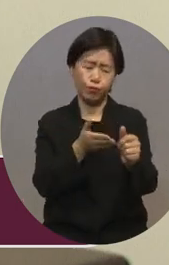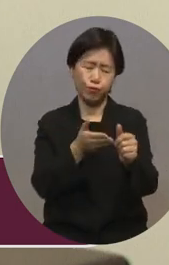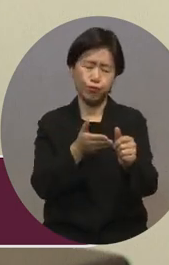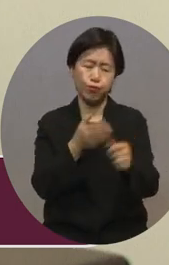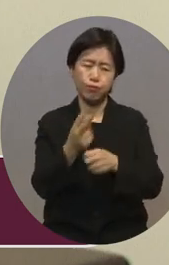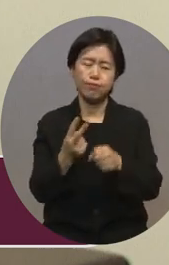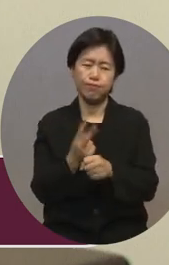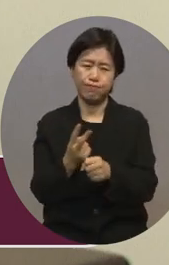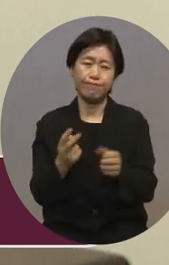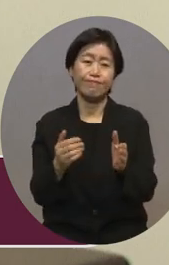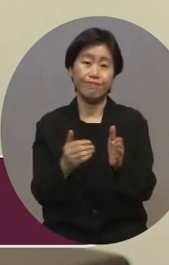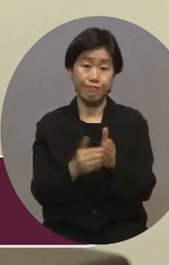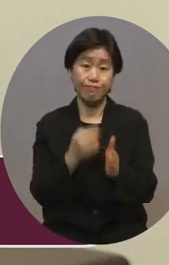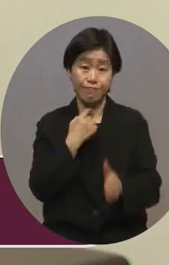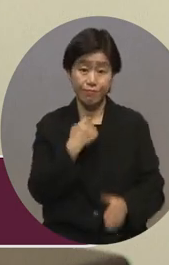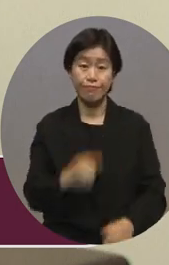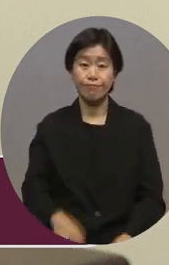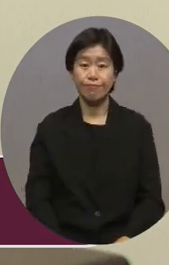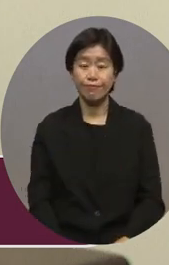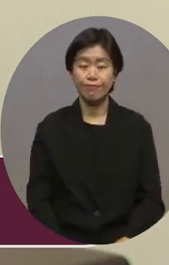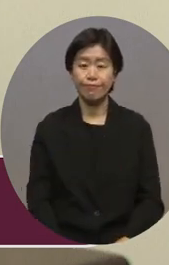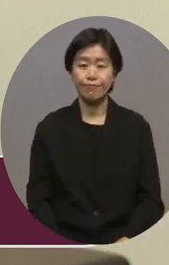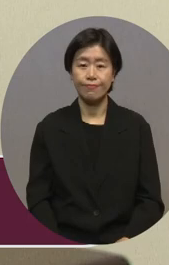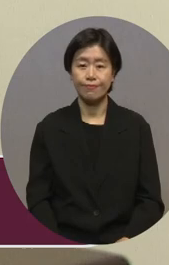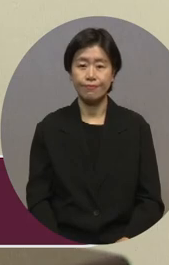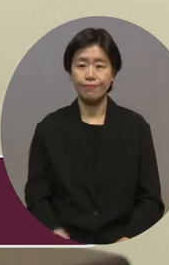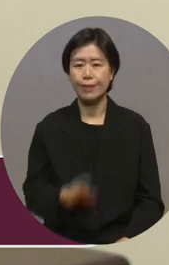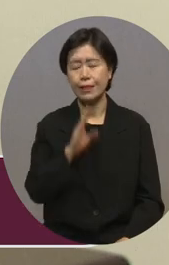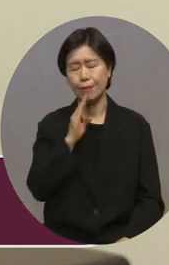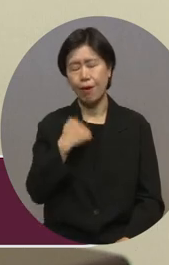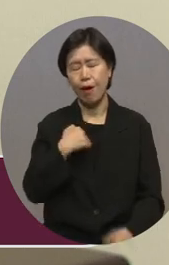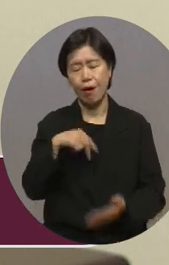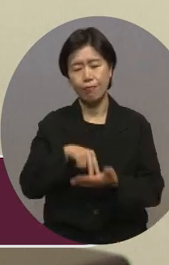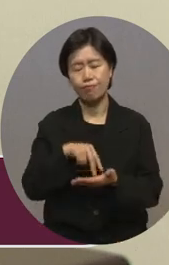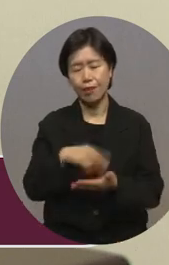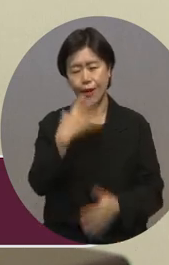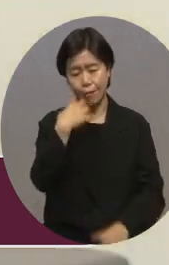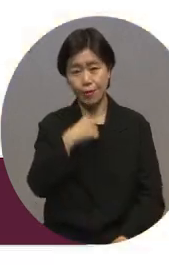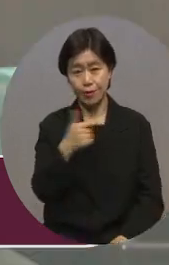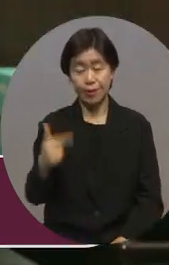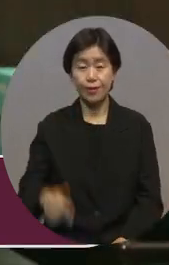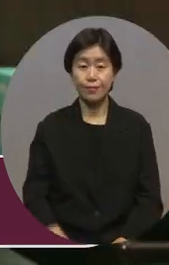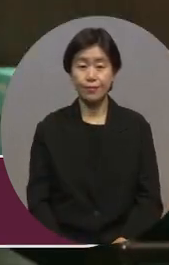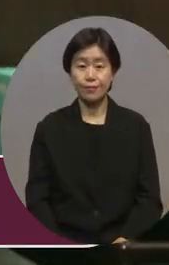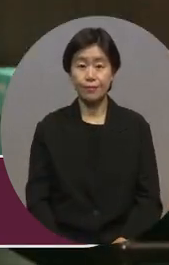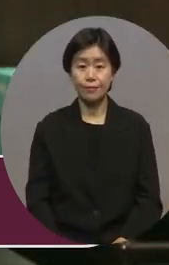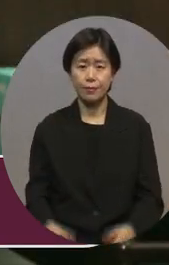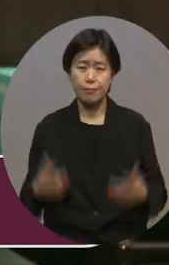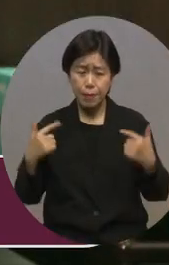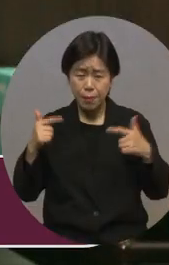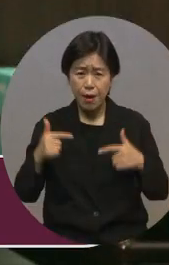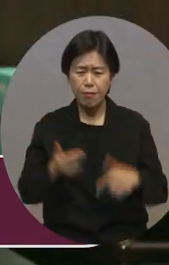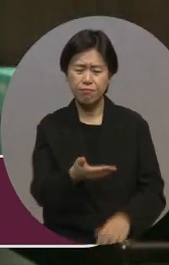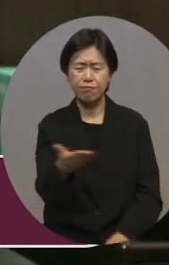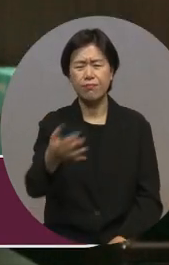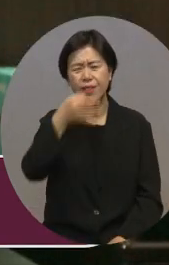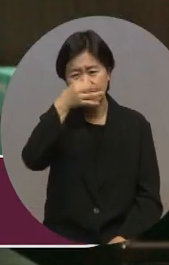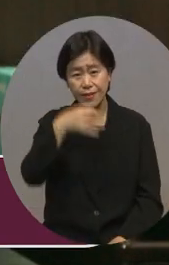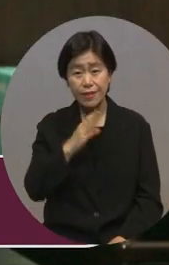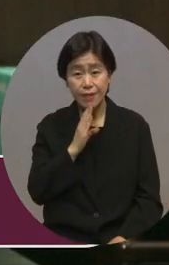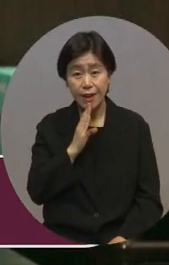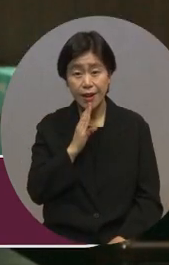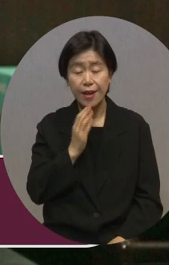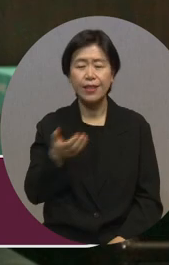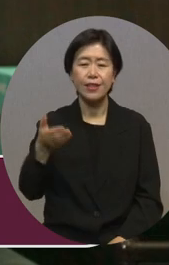나은 환경을 위해서 열심히 하고 있었다는 것에 대해서 굉장히 참 보람을 많이 느꼈습니다. 하루하루 힘드시겠지만은 우리